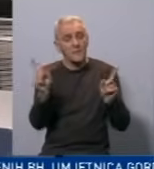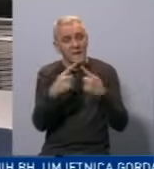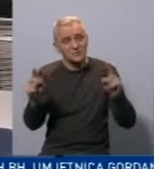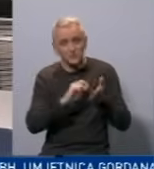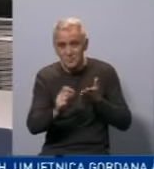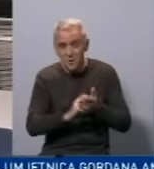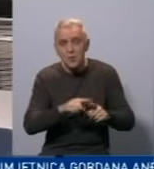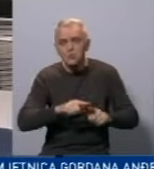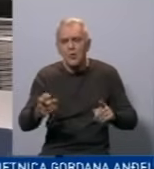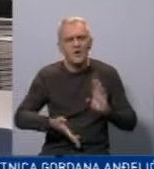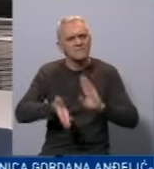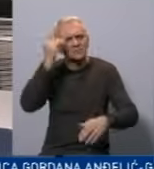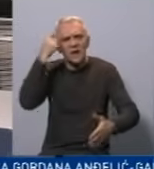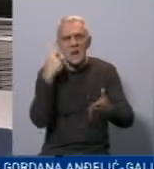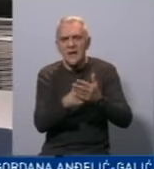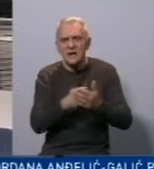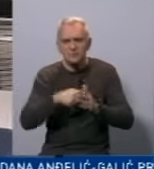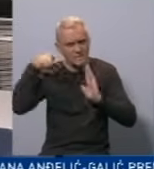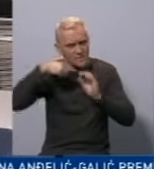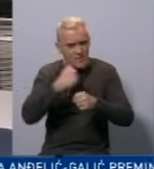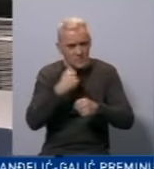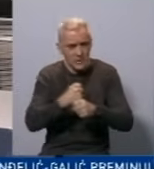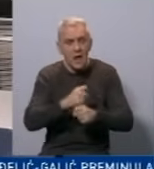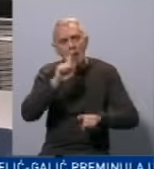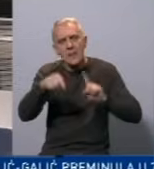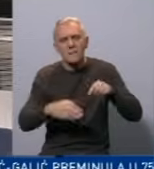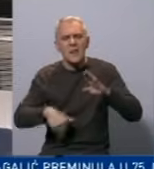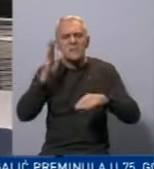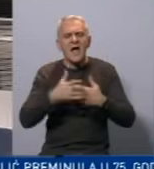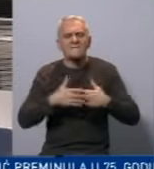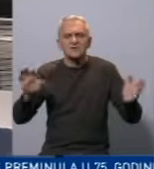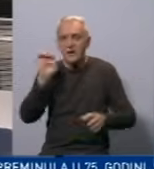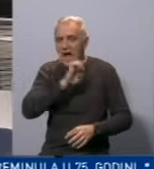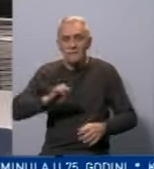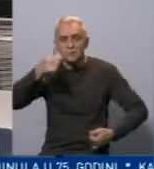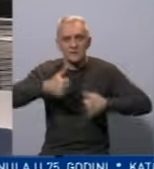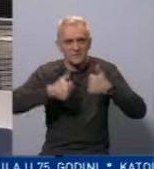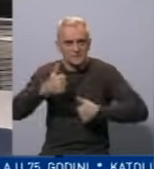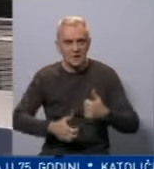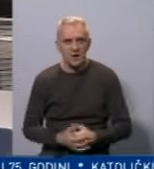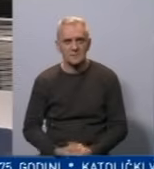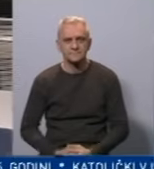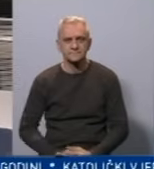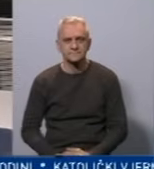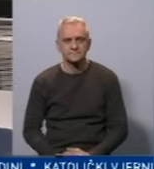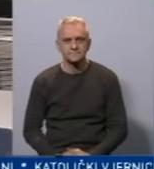do višestruko nagrađivanih scenarija na nekim od najvećih evropskih festivala.